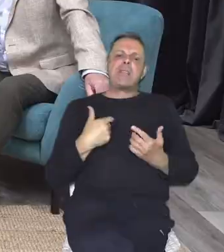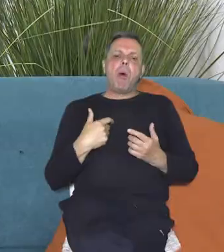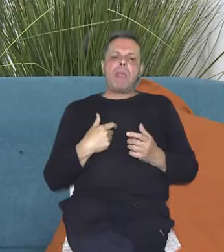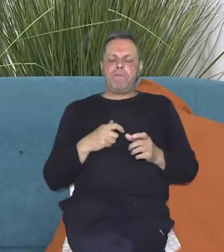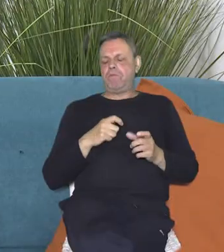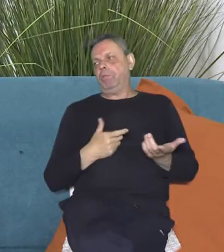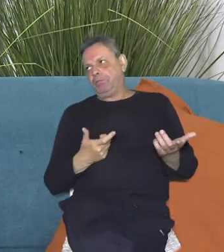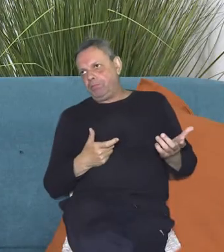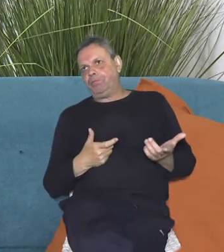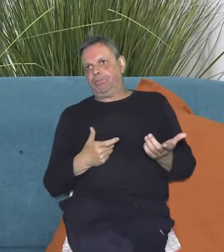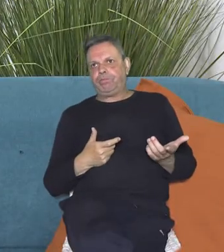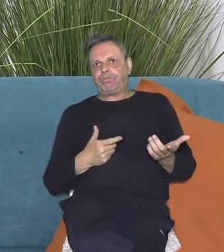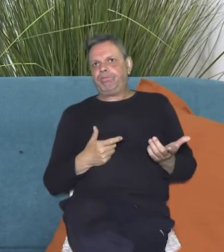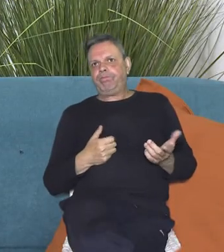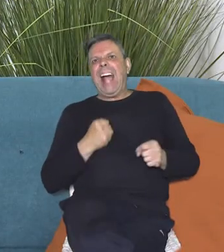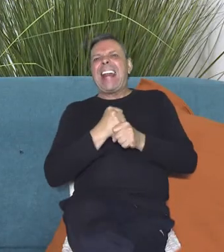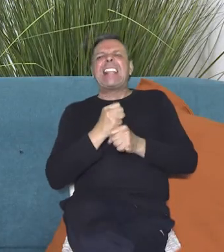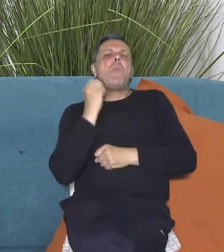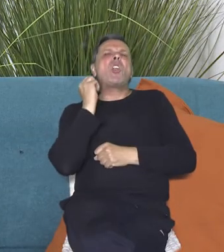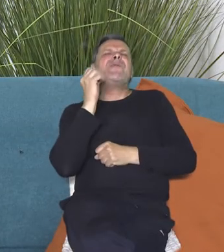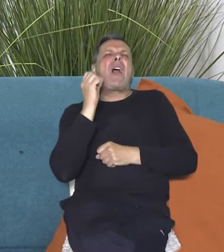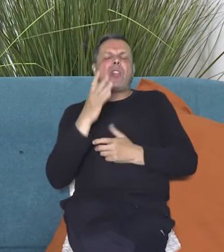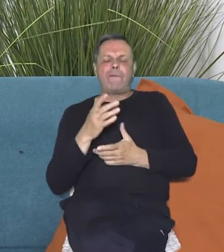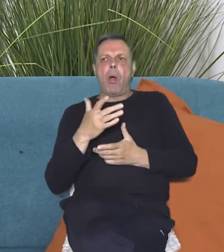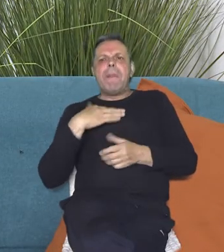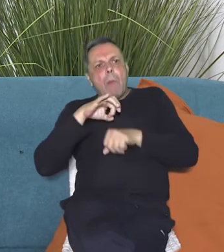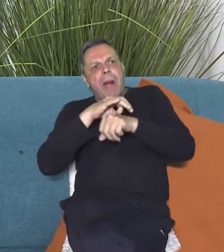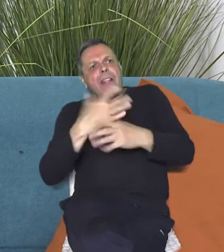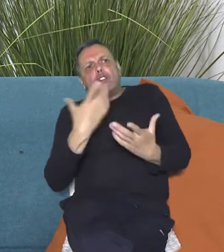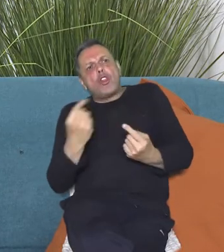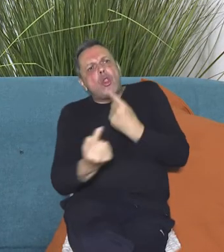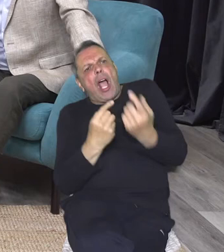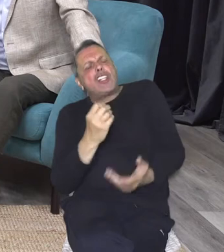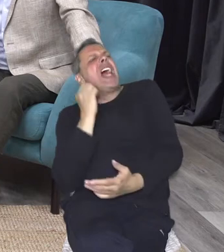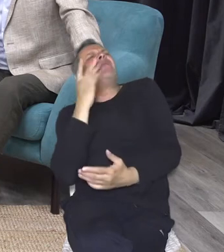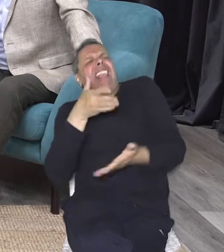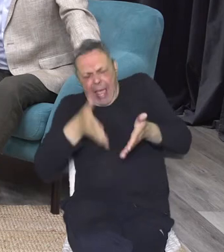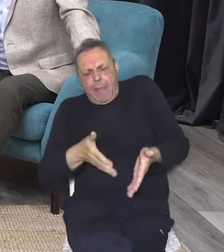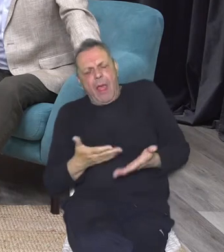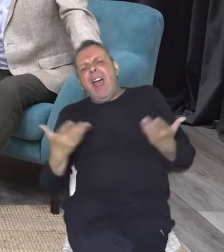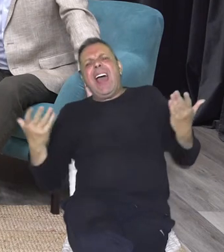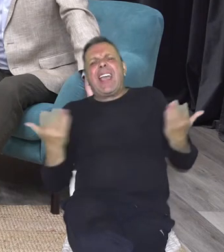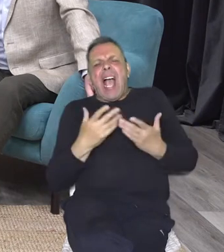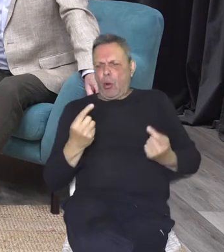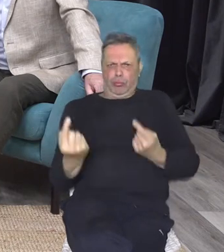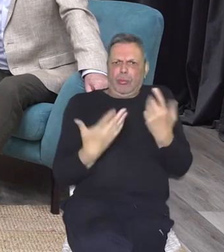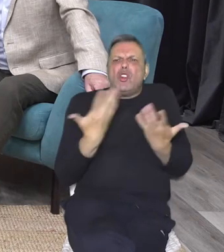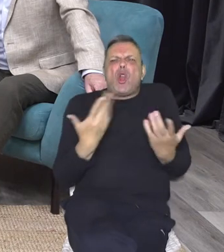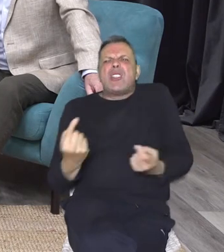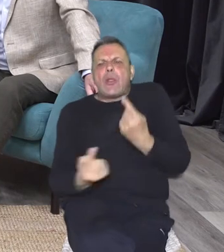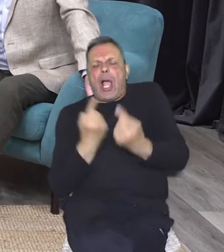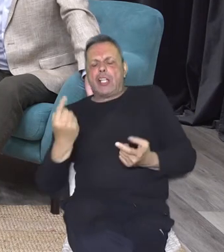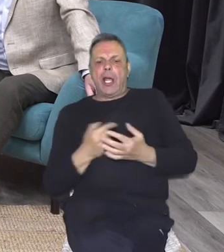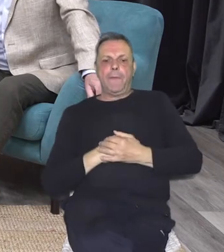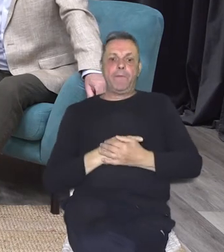bavimo fenomenologijom svakodnevice. Pratili smo ono što se događa oko nas. Šta, na koji način, šta se